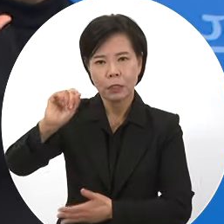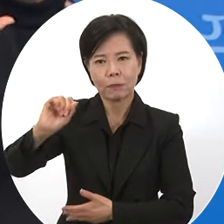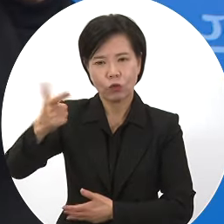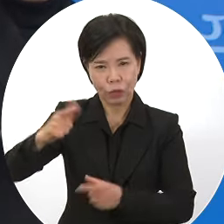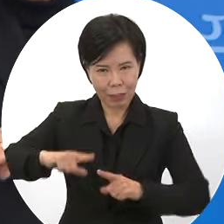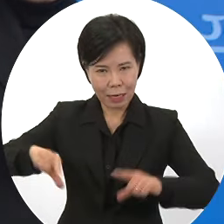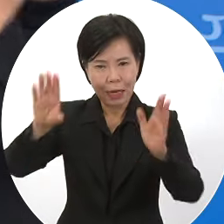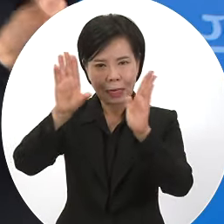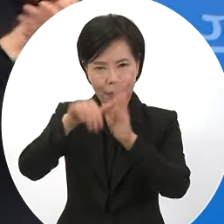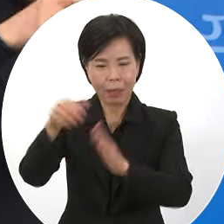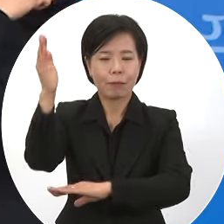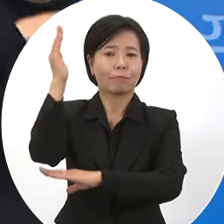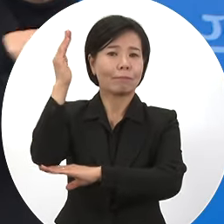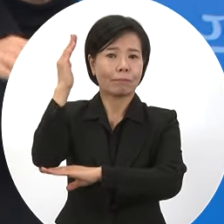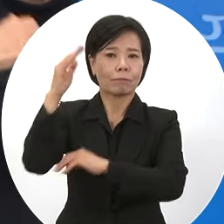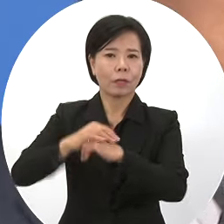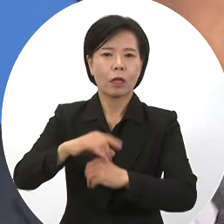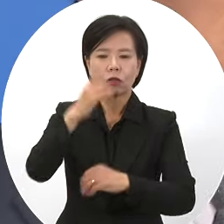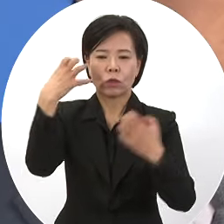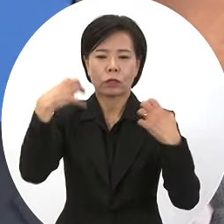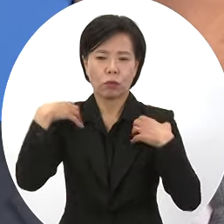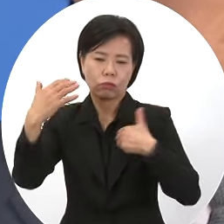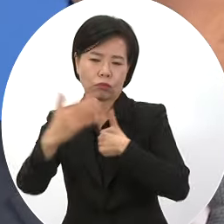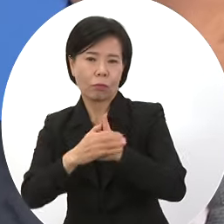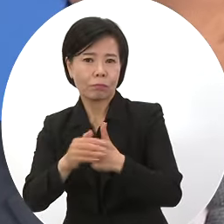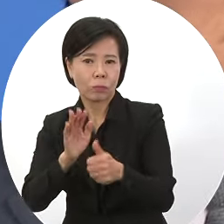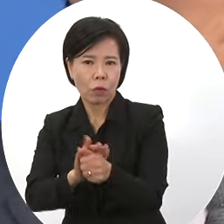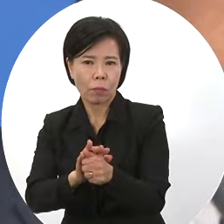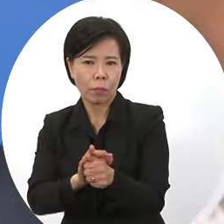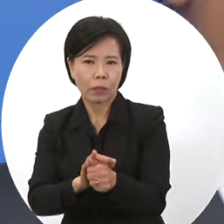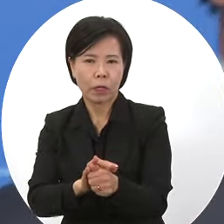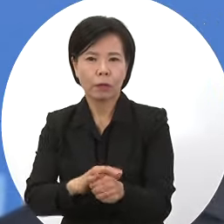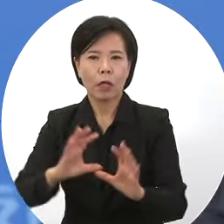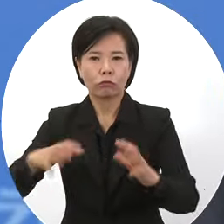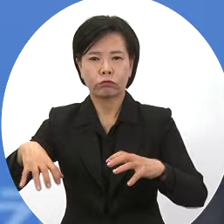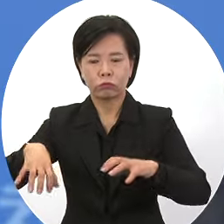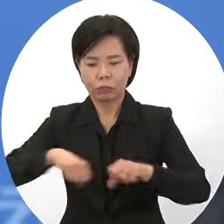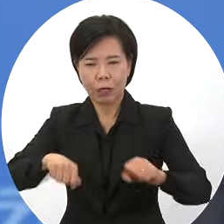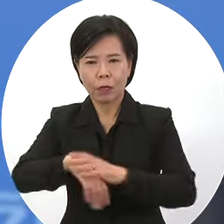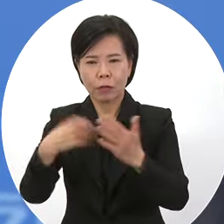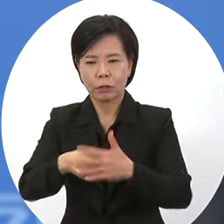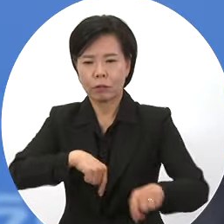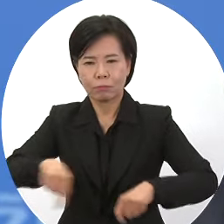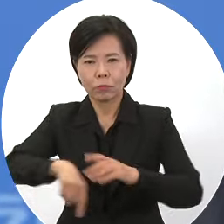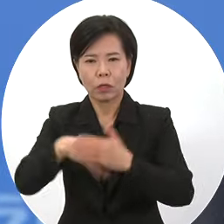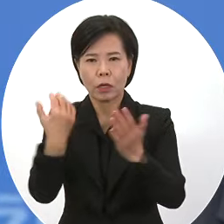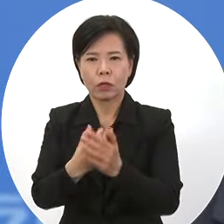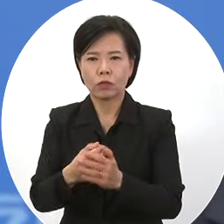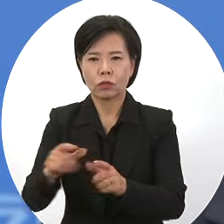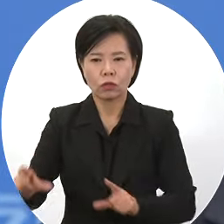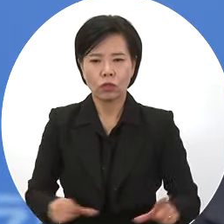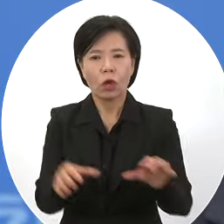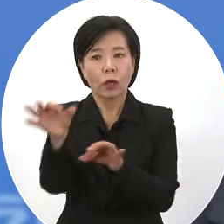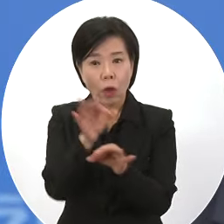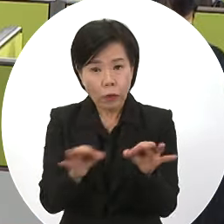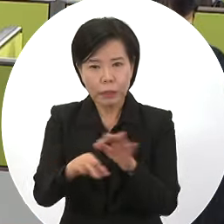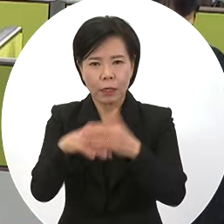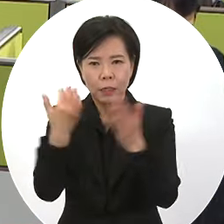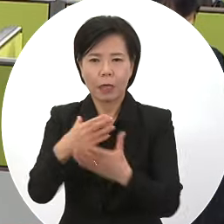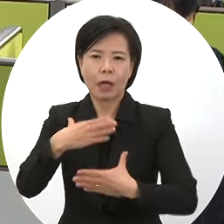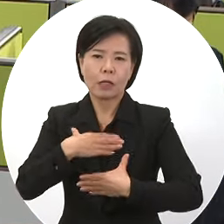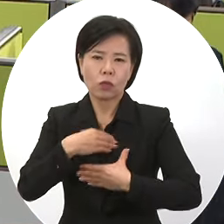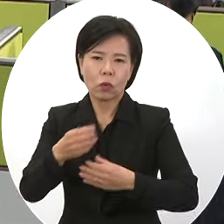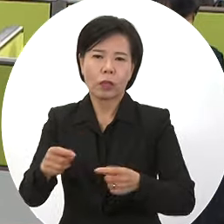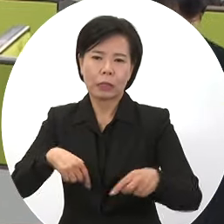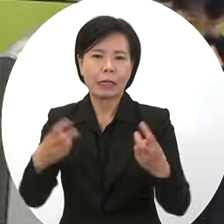16일 공동담화문을 통해 중앙정부와 협력해 국정 공백을 최소화하고 민생경제 안정화를 위한